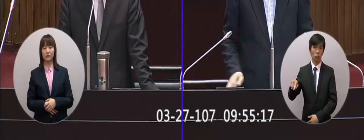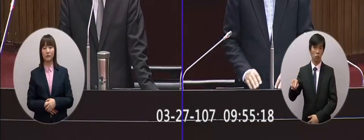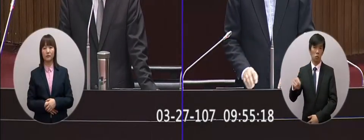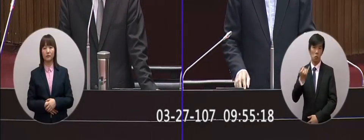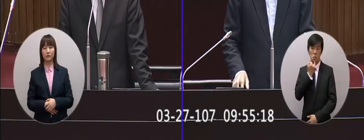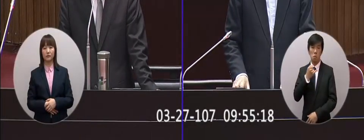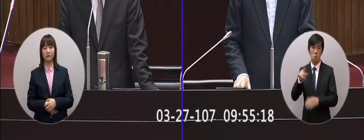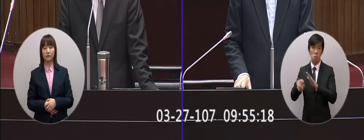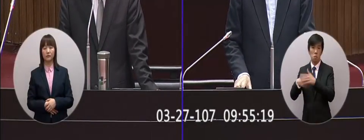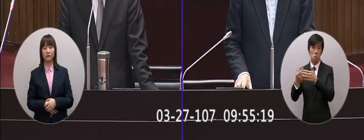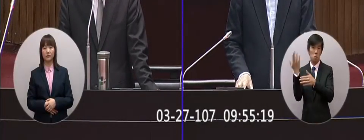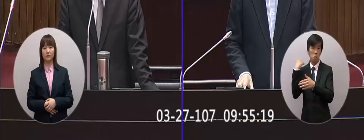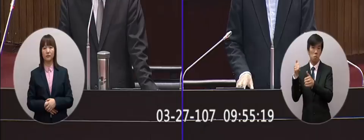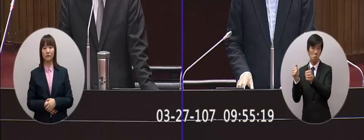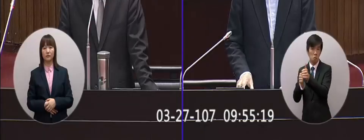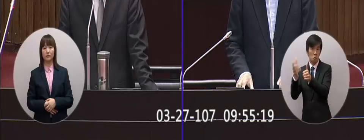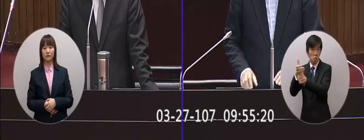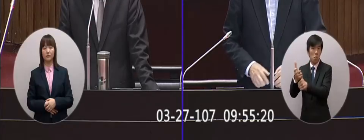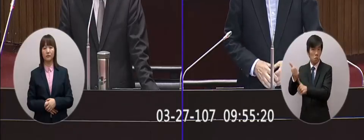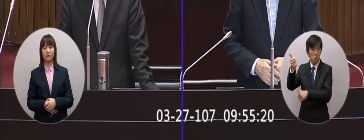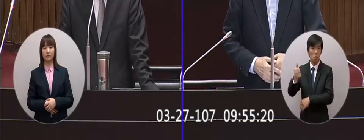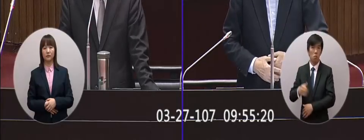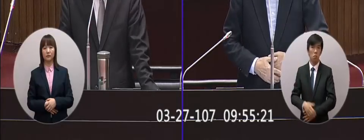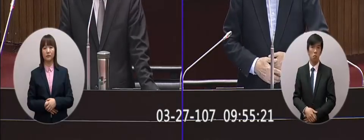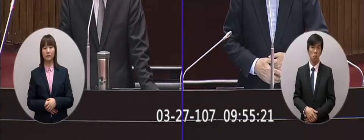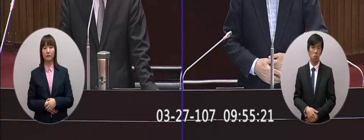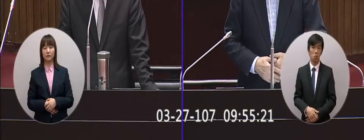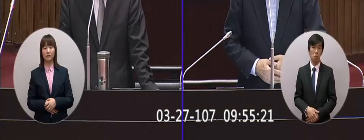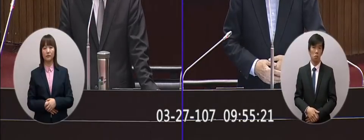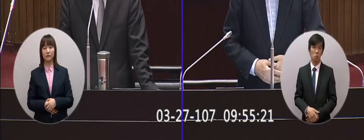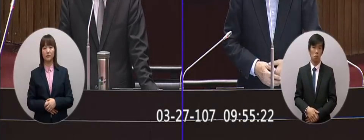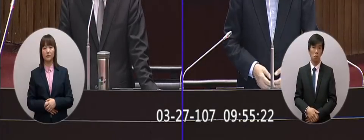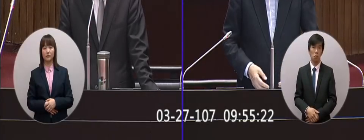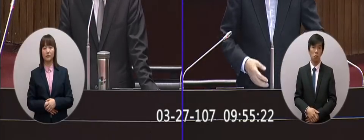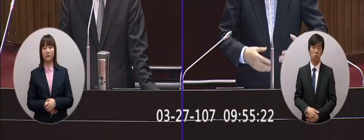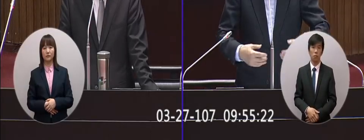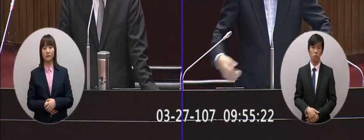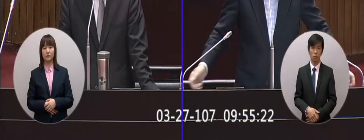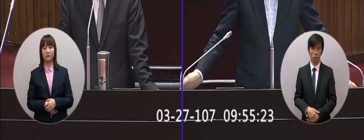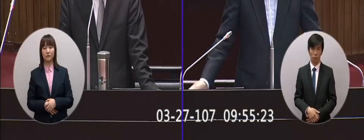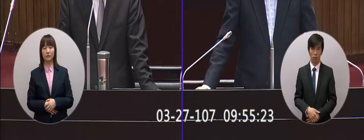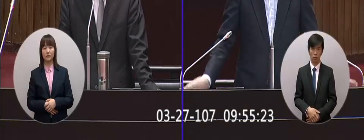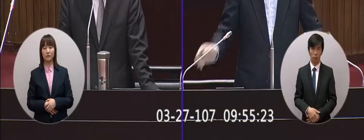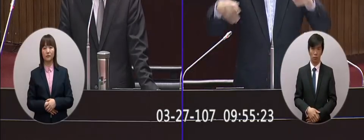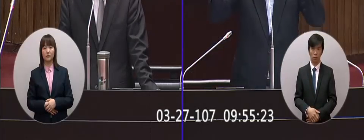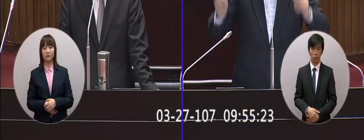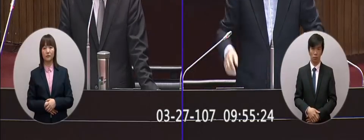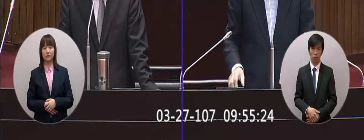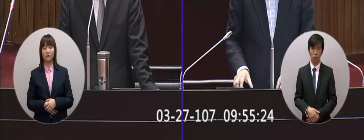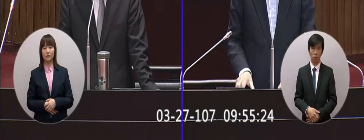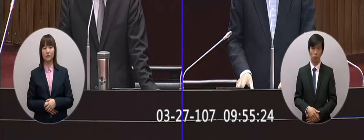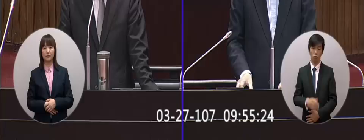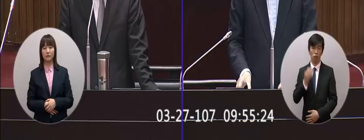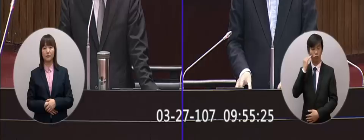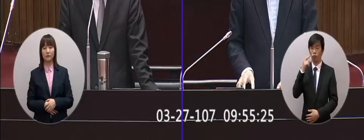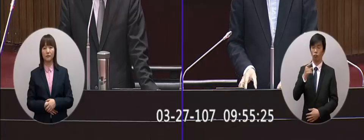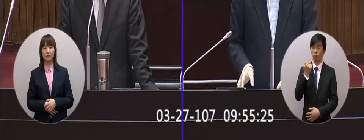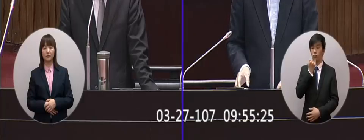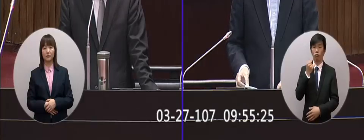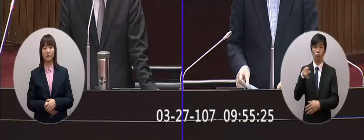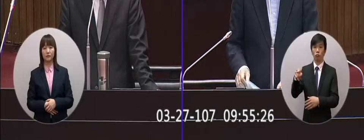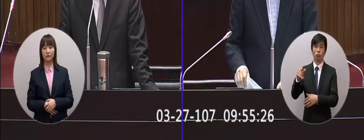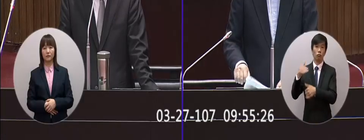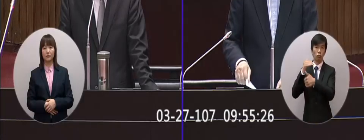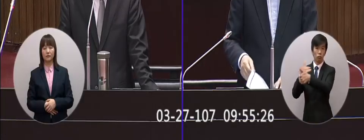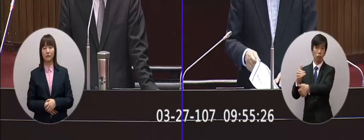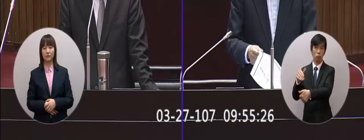哈。这个就算他是副署长，他去阻碍 你也最多你可以把它换掉，他也不